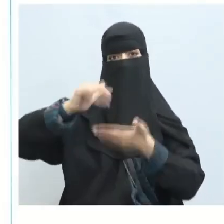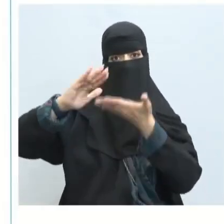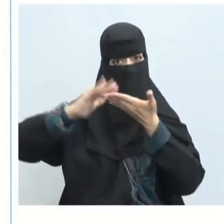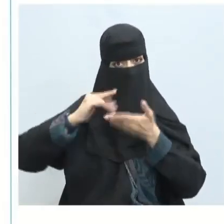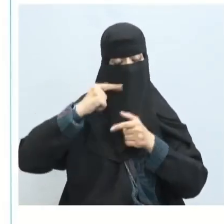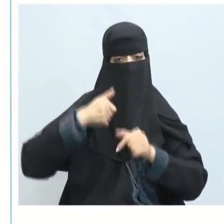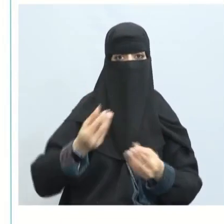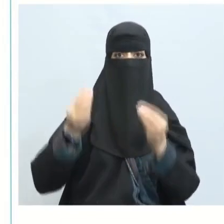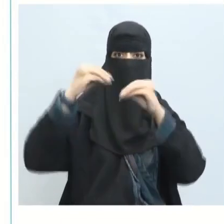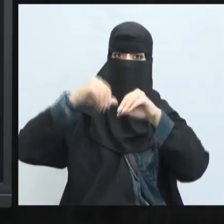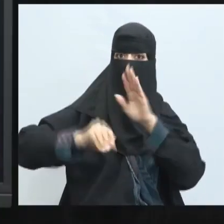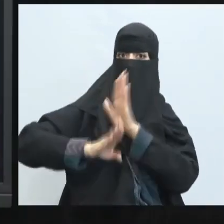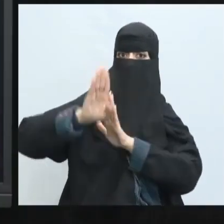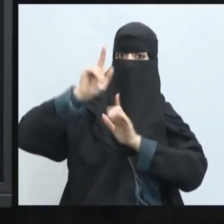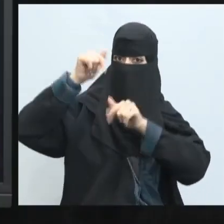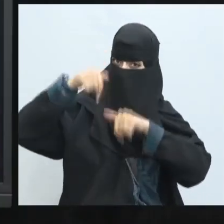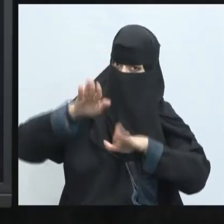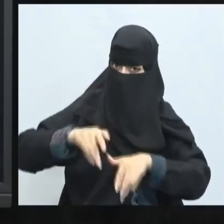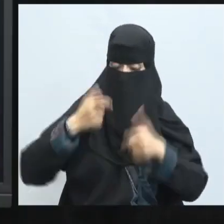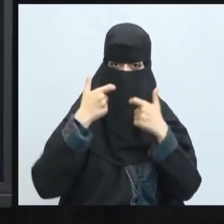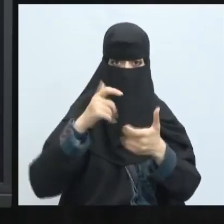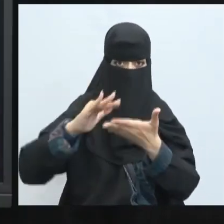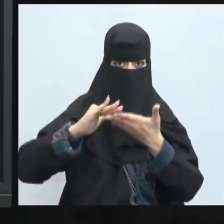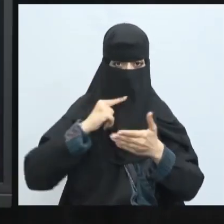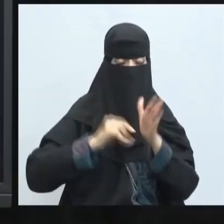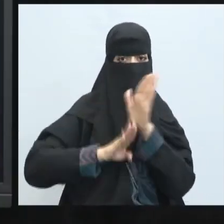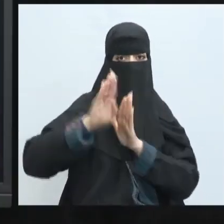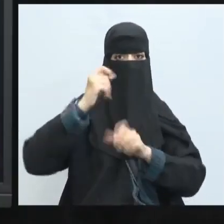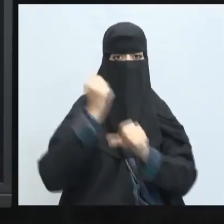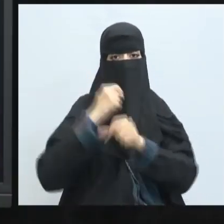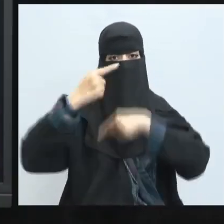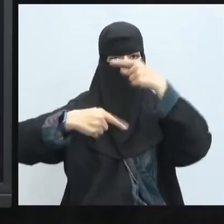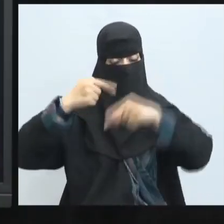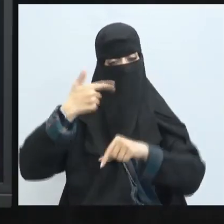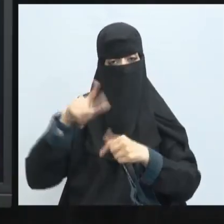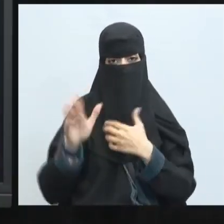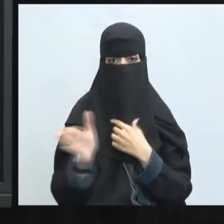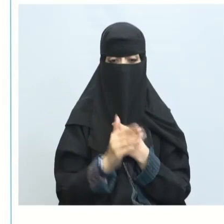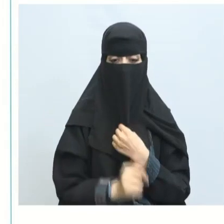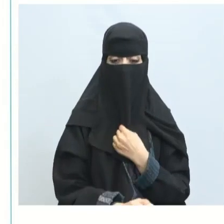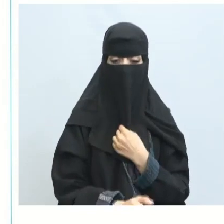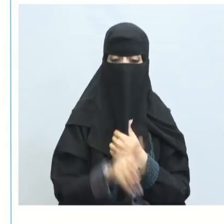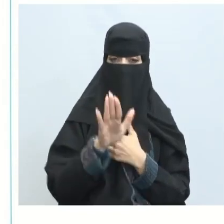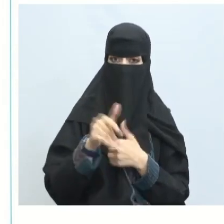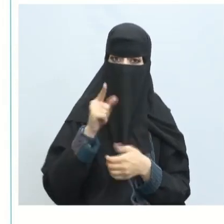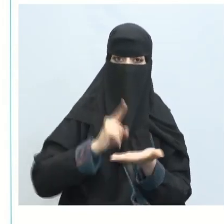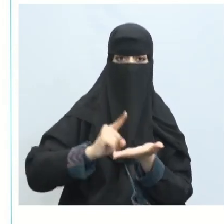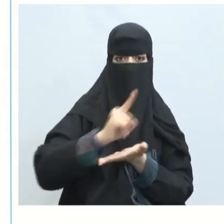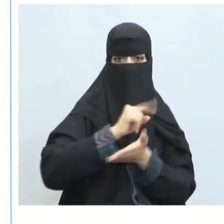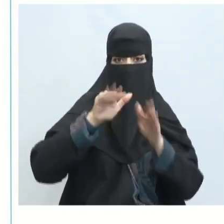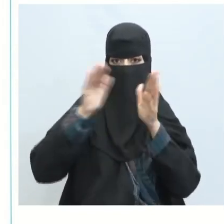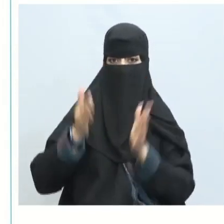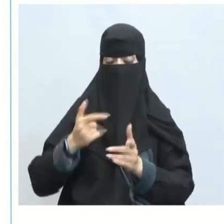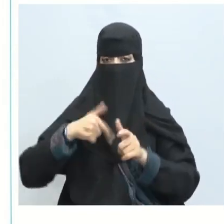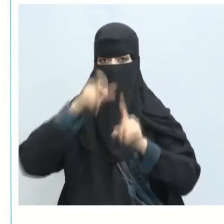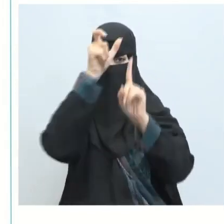الانتاجيه تساعد على التركيز تساعد على تطوير العمل وايضا متابعته بشكل صحيح ذكرنا البيئه المكتبيه للسكرتاريه